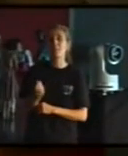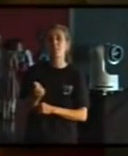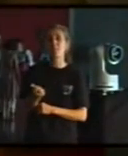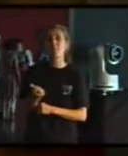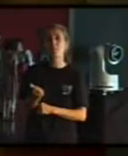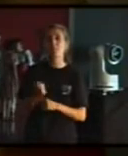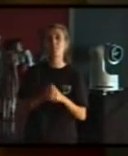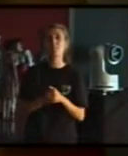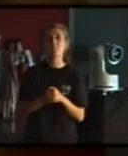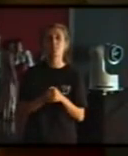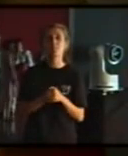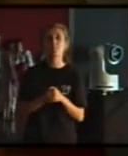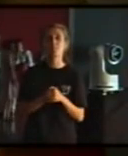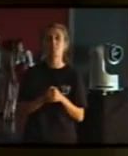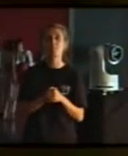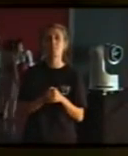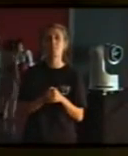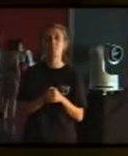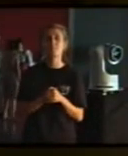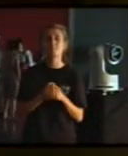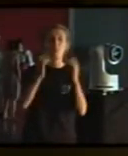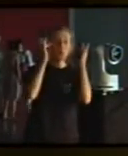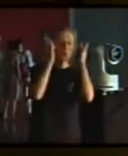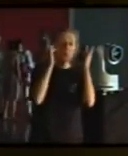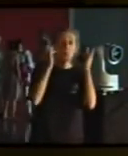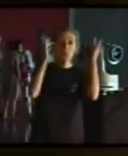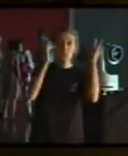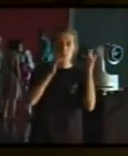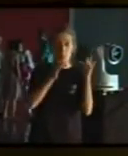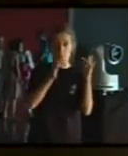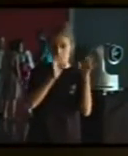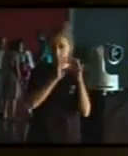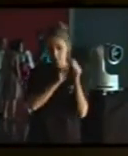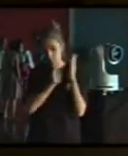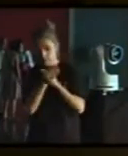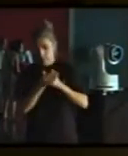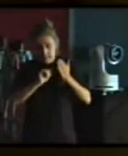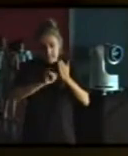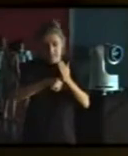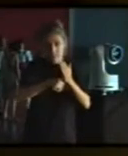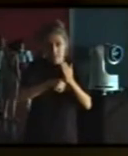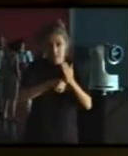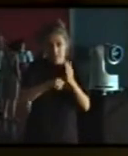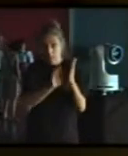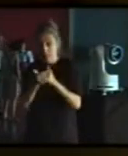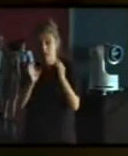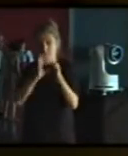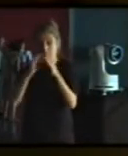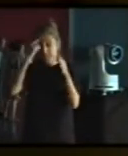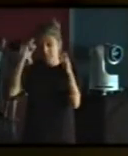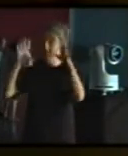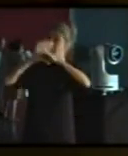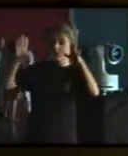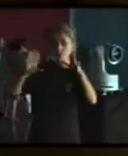de... quand on parle de culture, d'identité, c'est très difficile de donner une image. Parce qu'il y